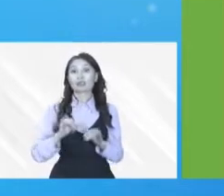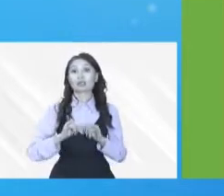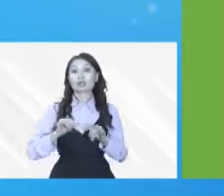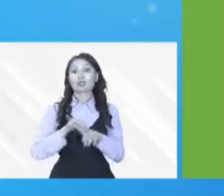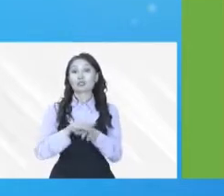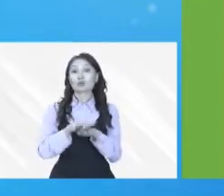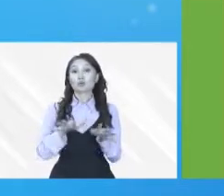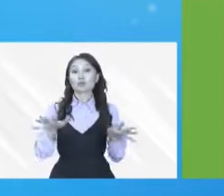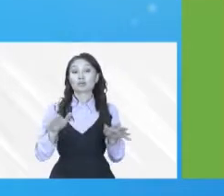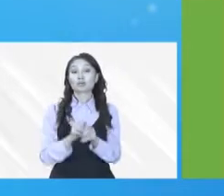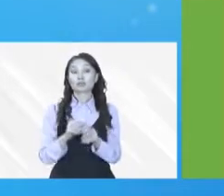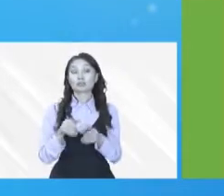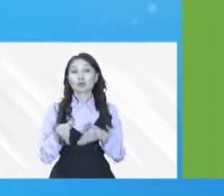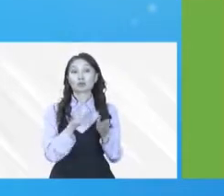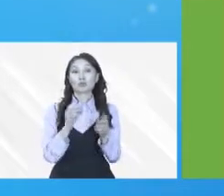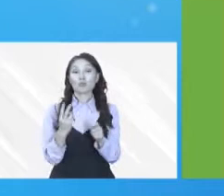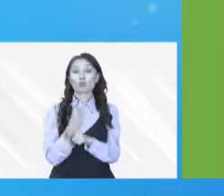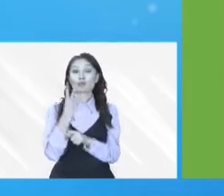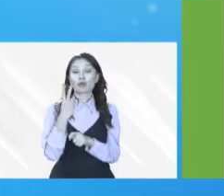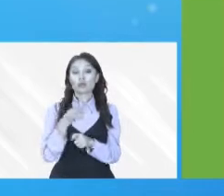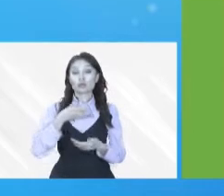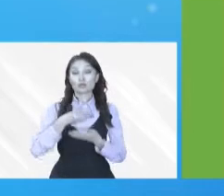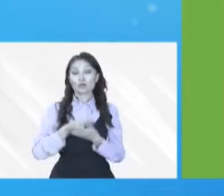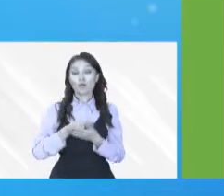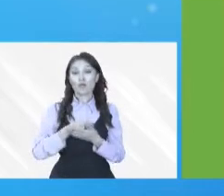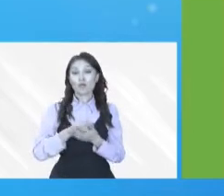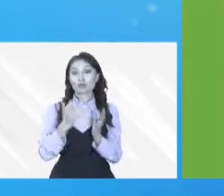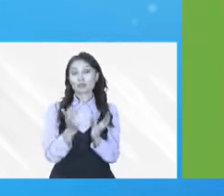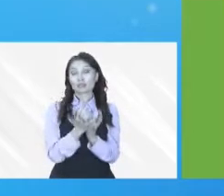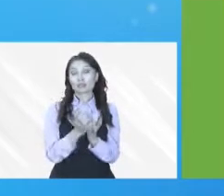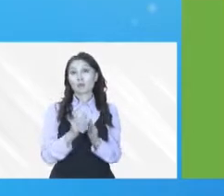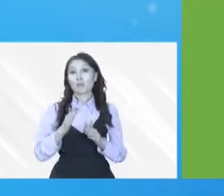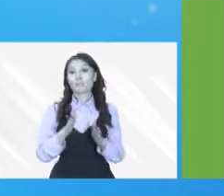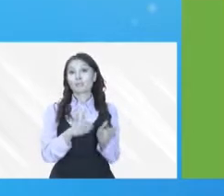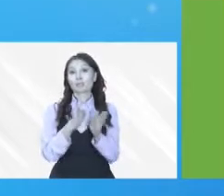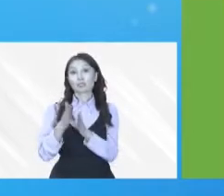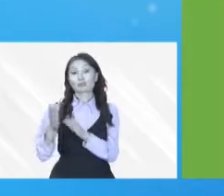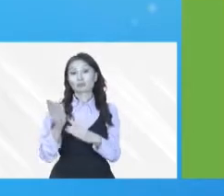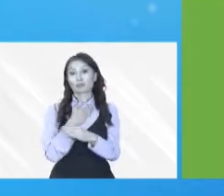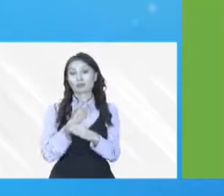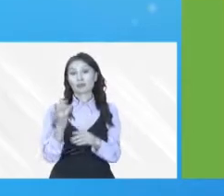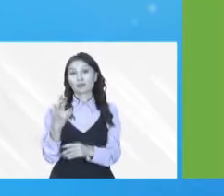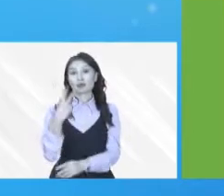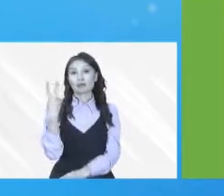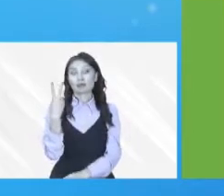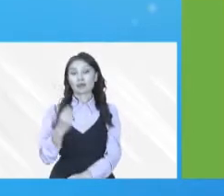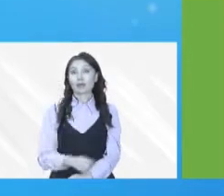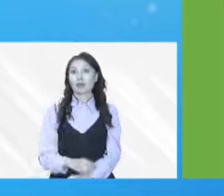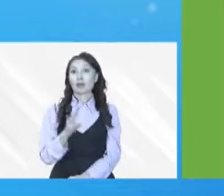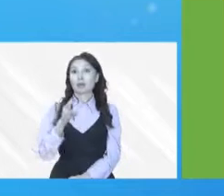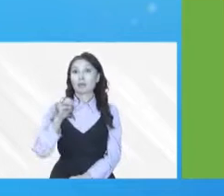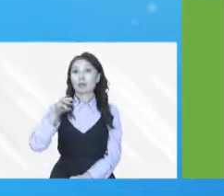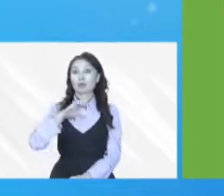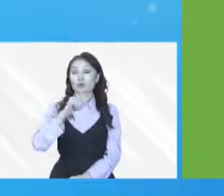размножаются путем удвоения своего содержимого с последующим делением надвое.